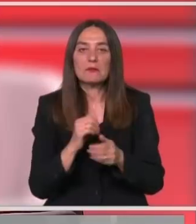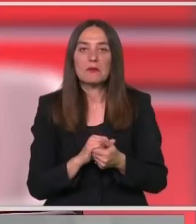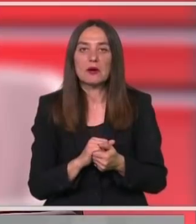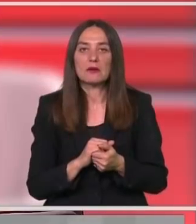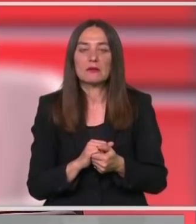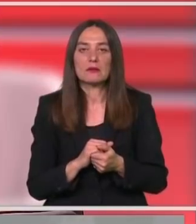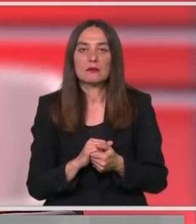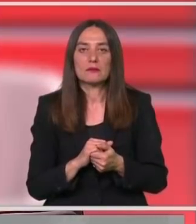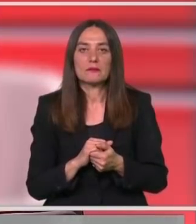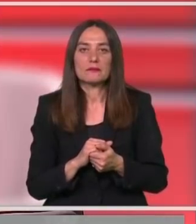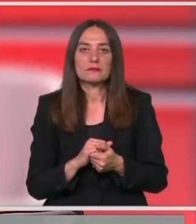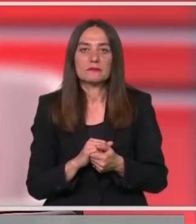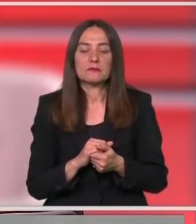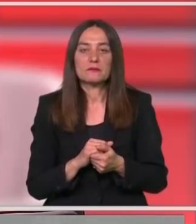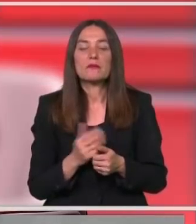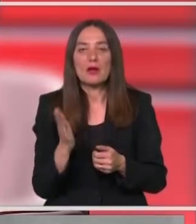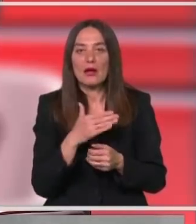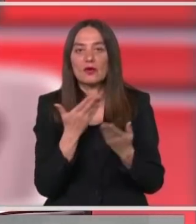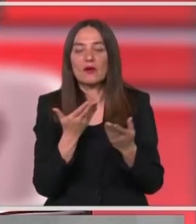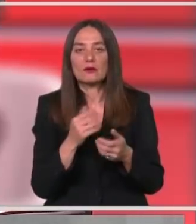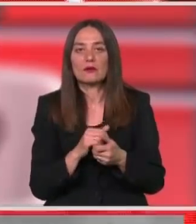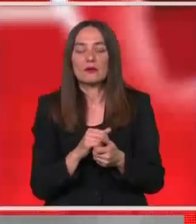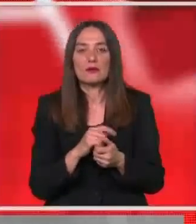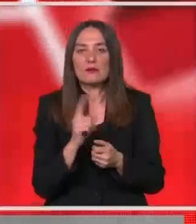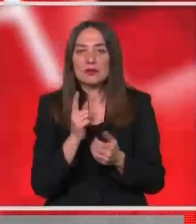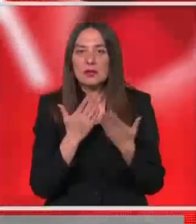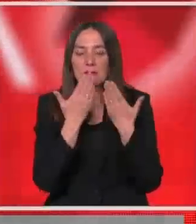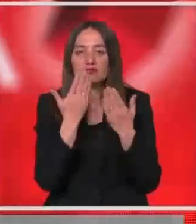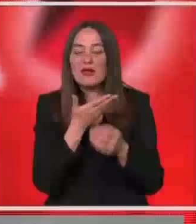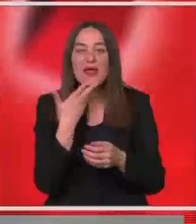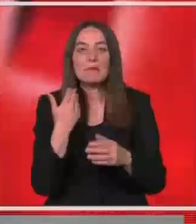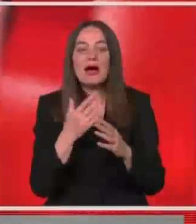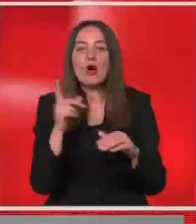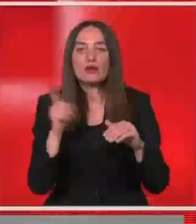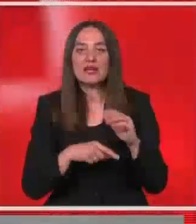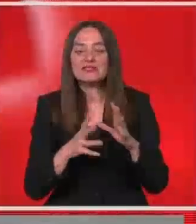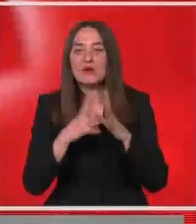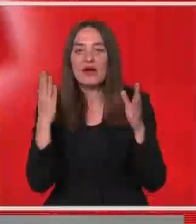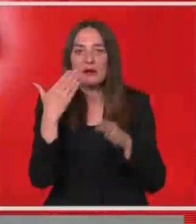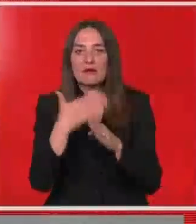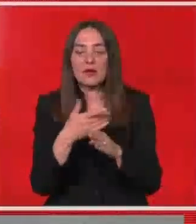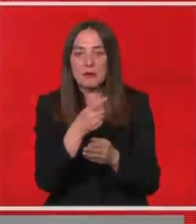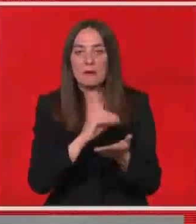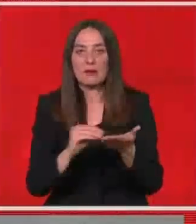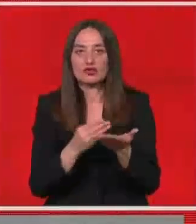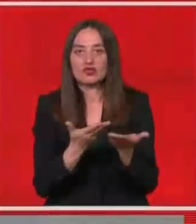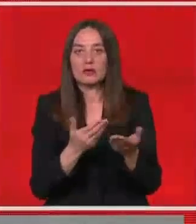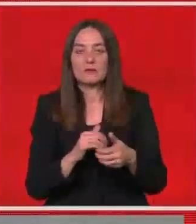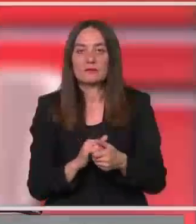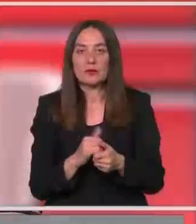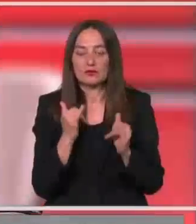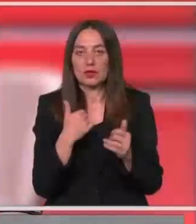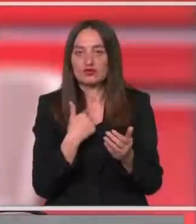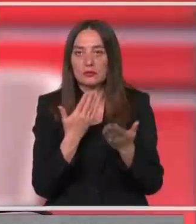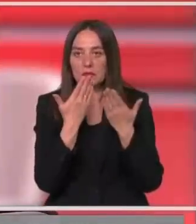Dakle, ajde ovako. Niste pročitali, nema otkaza u velikim firmama. Dakle, pa piše. Imate, pa ne znam gde piše. Dakle,